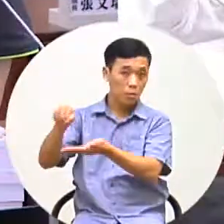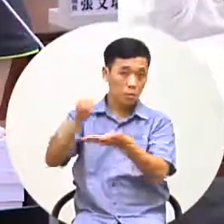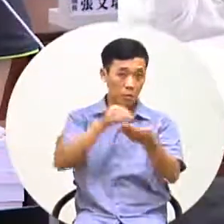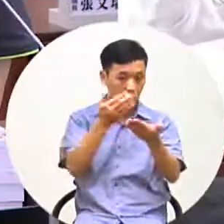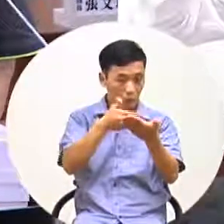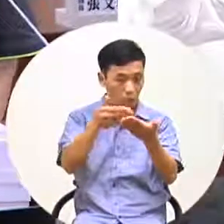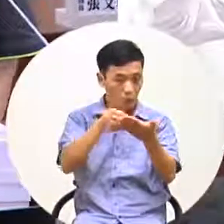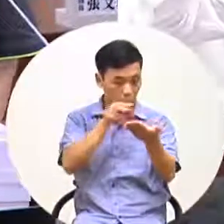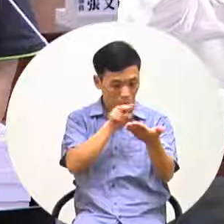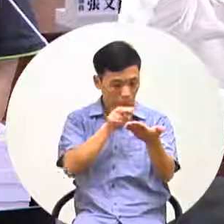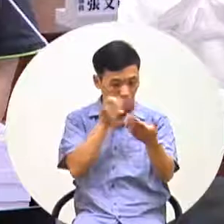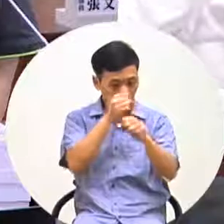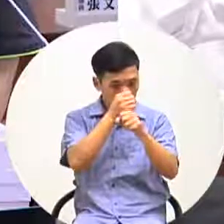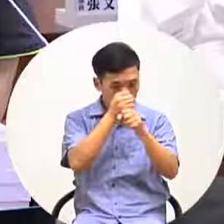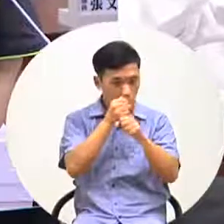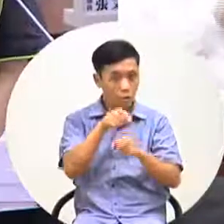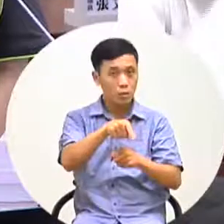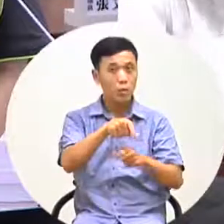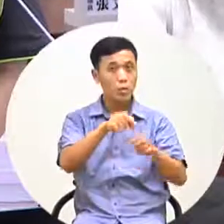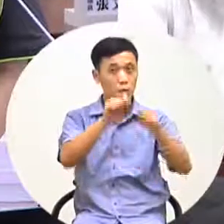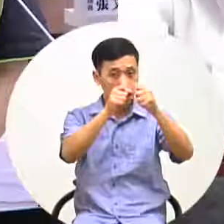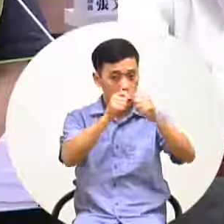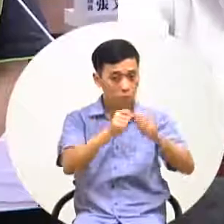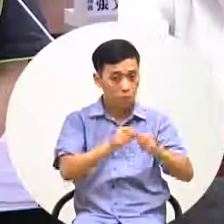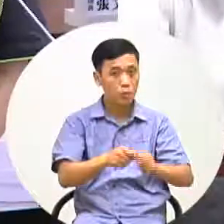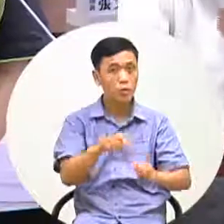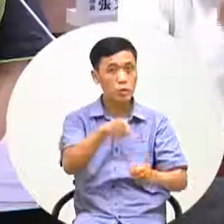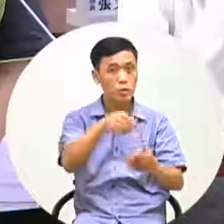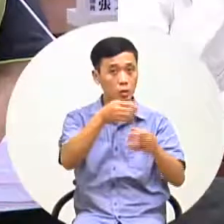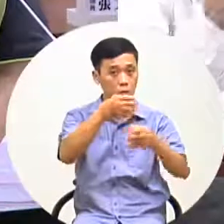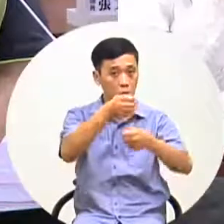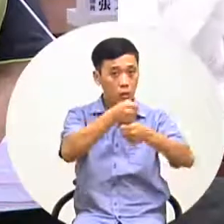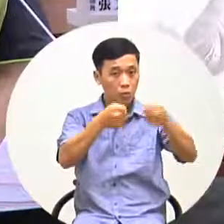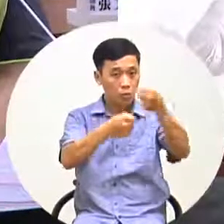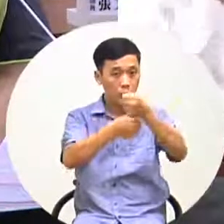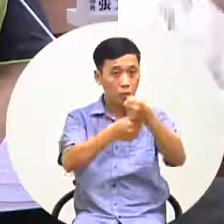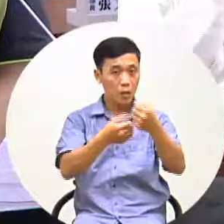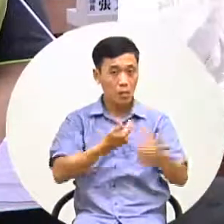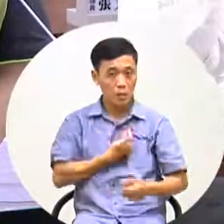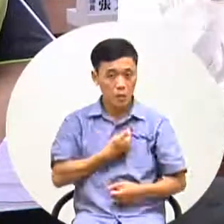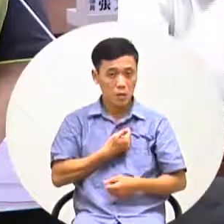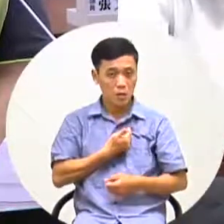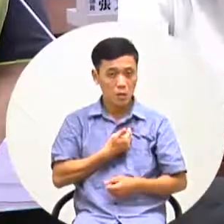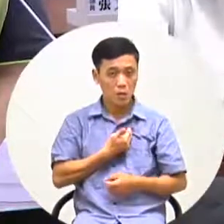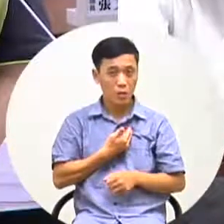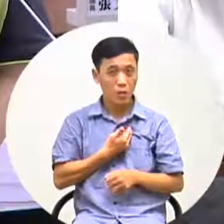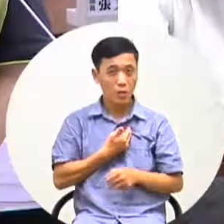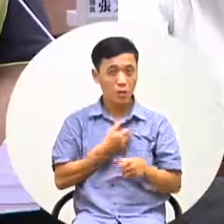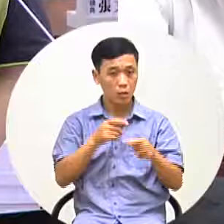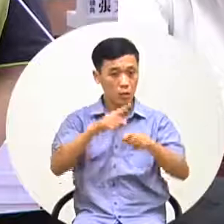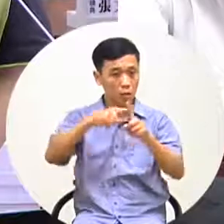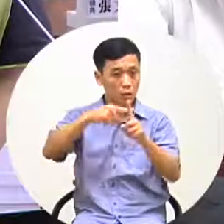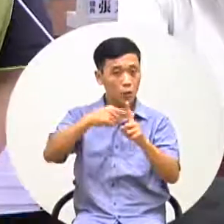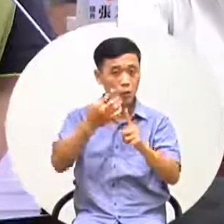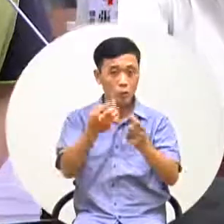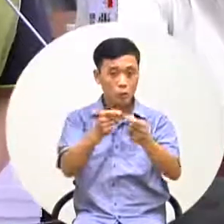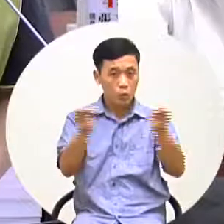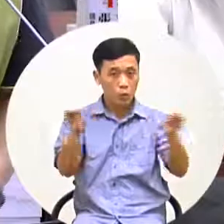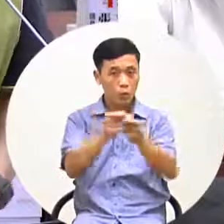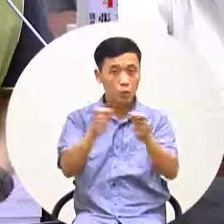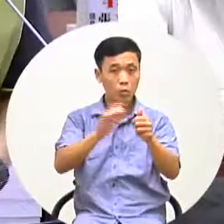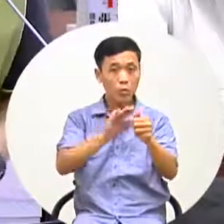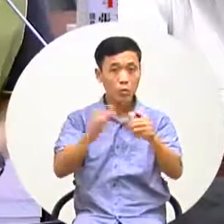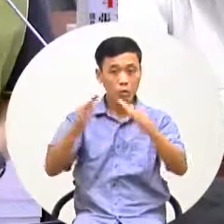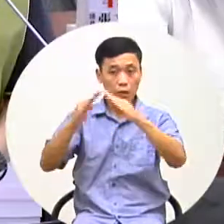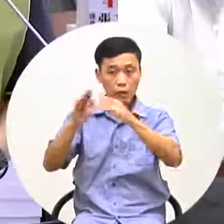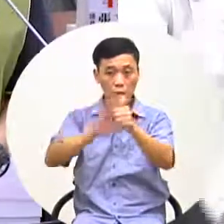就是这个结构它能够承受多大的这个呈现，才会判断这个房屋有没有造成到安全上的问题。这样。